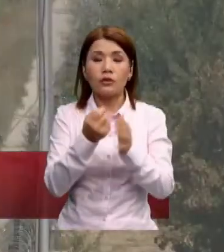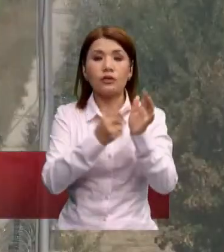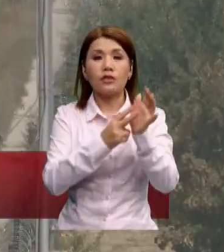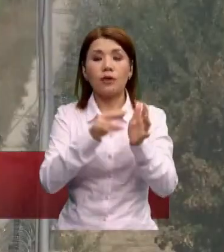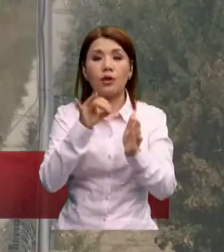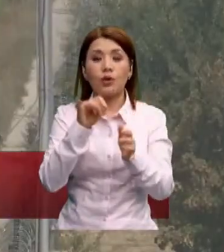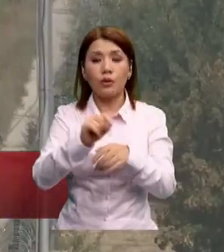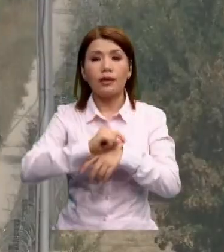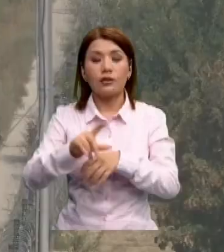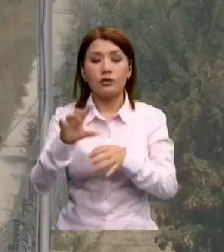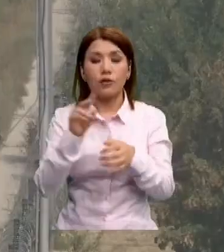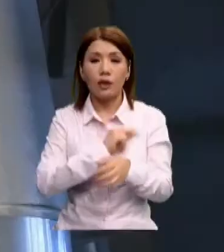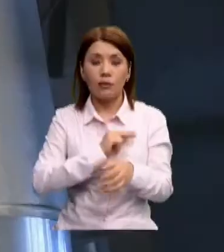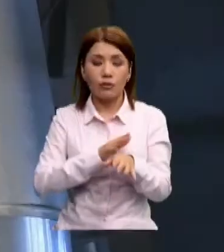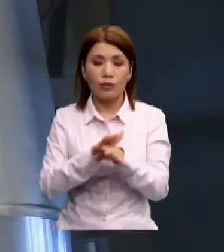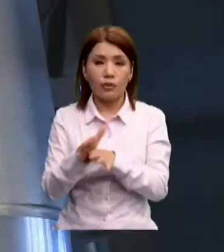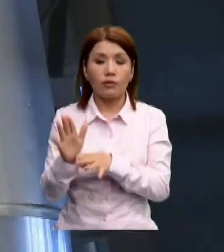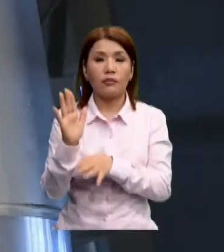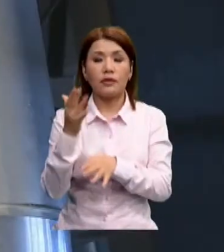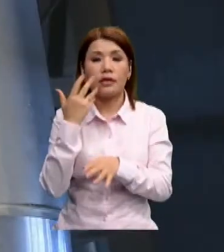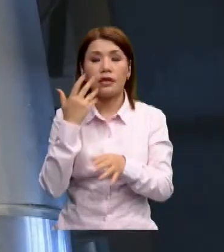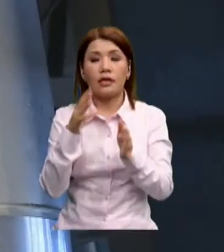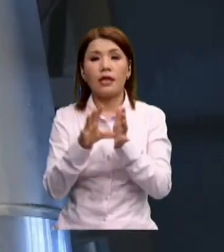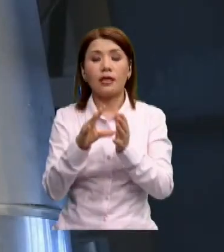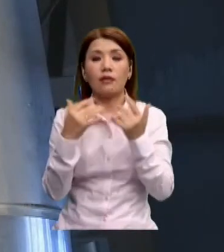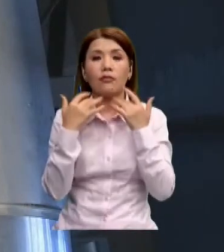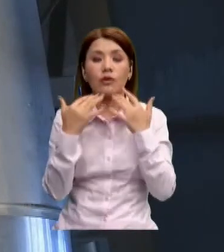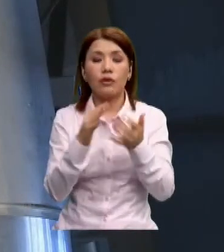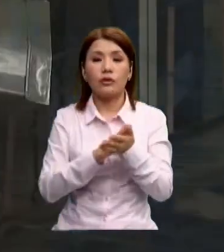іске қосылады. Қондырғы толық жұмысын бастағанда электр қуатының